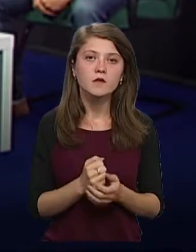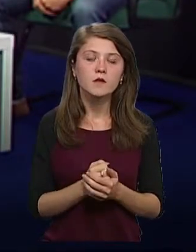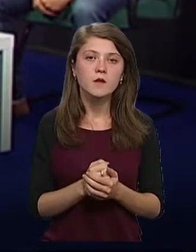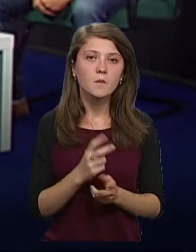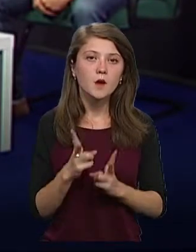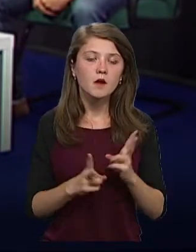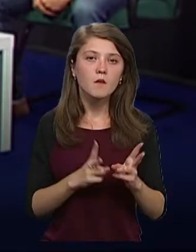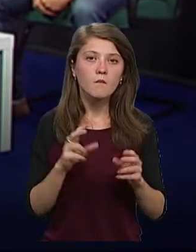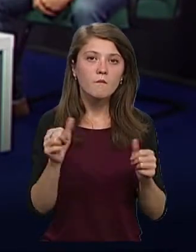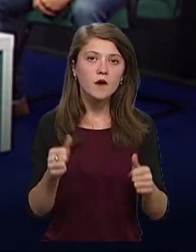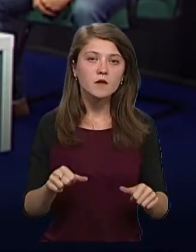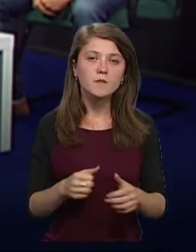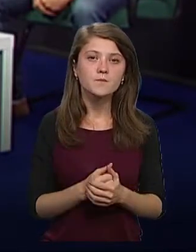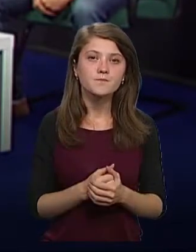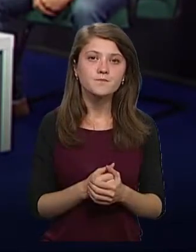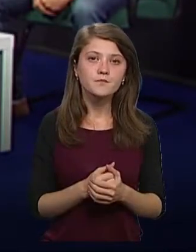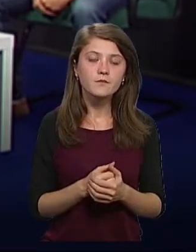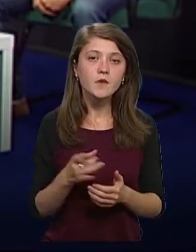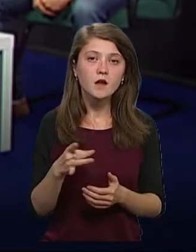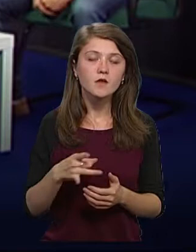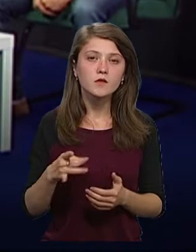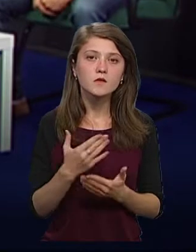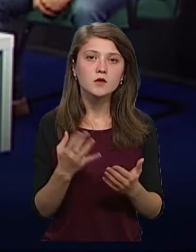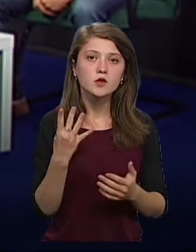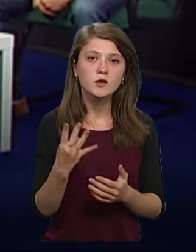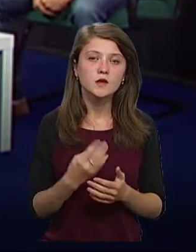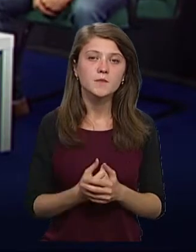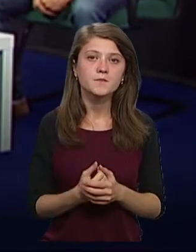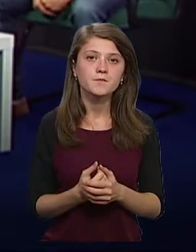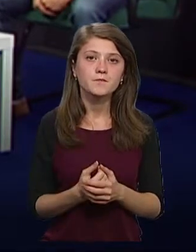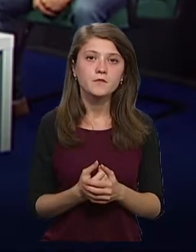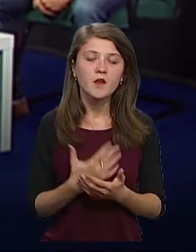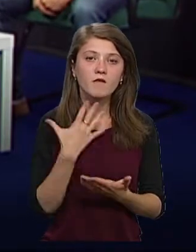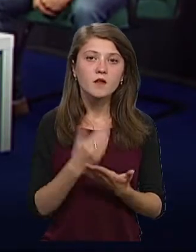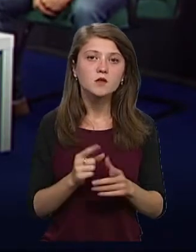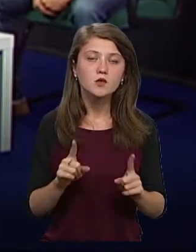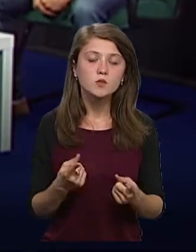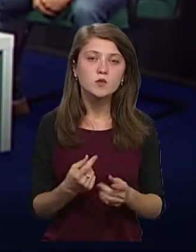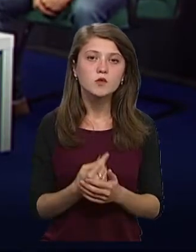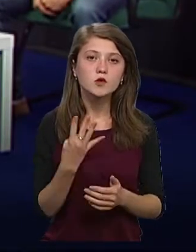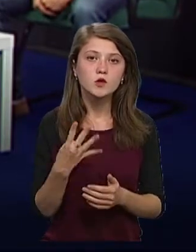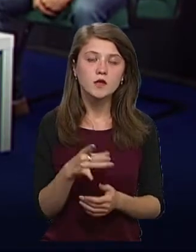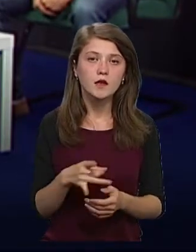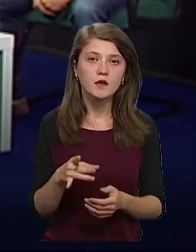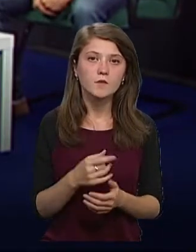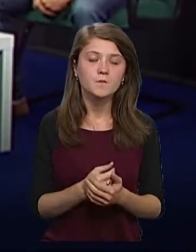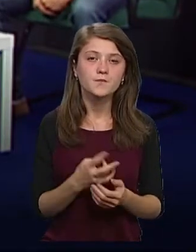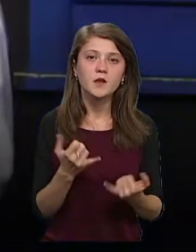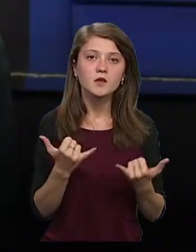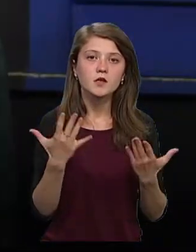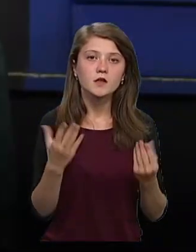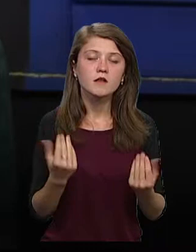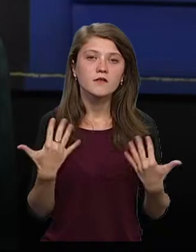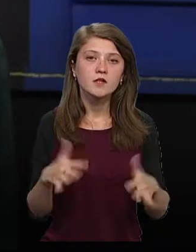моделювання адмінтерустрою укрупнення районів, тобто їх 4. 4. Власне, чому саме 4 райони? Ну, на сьогоднішній